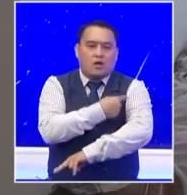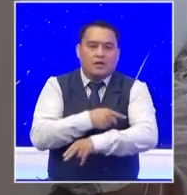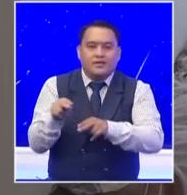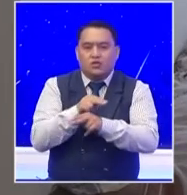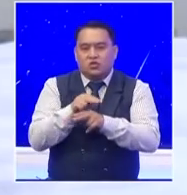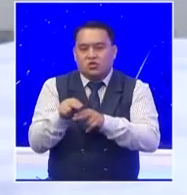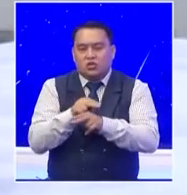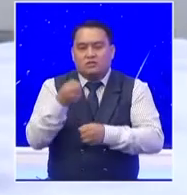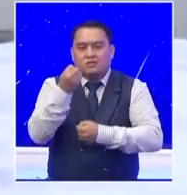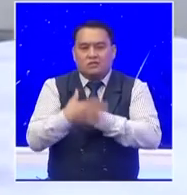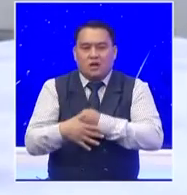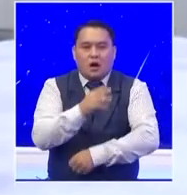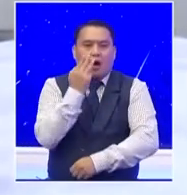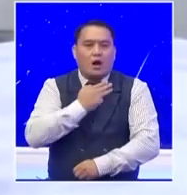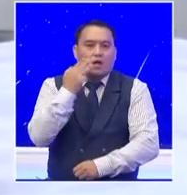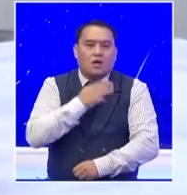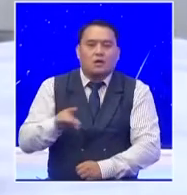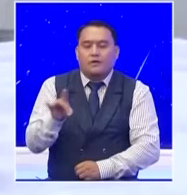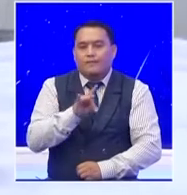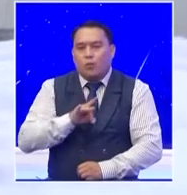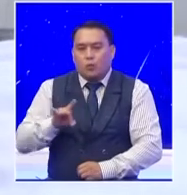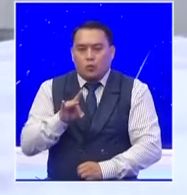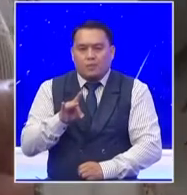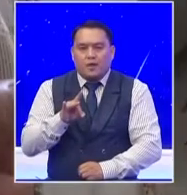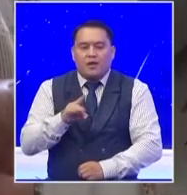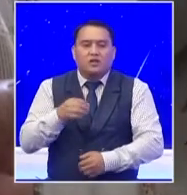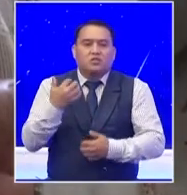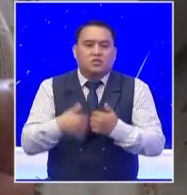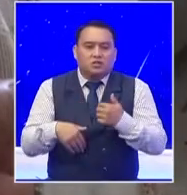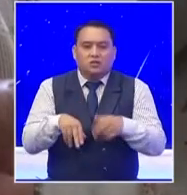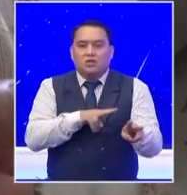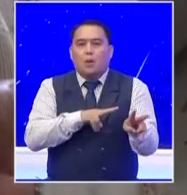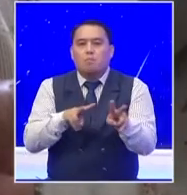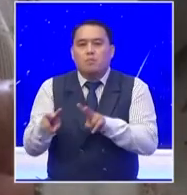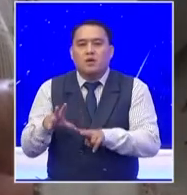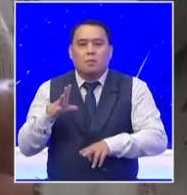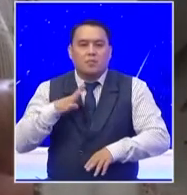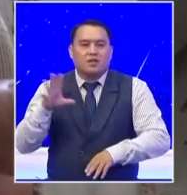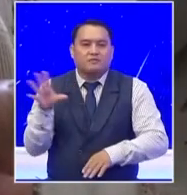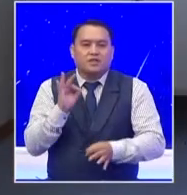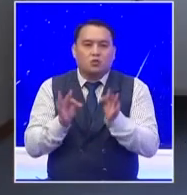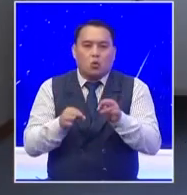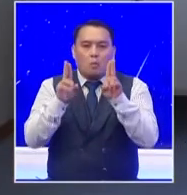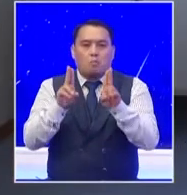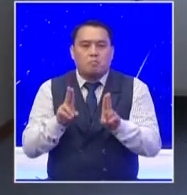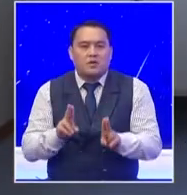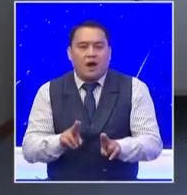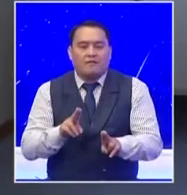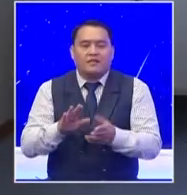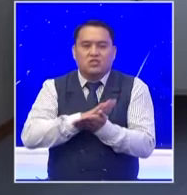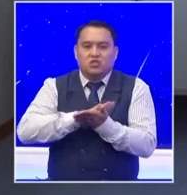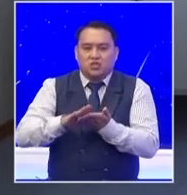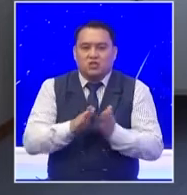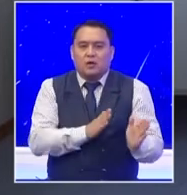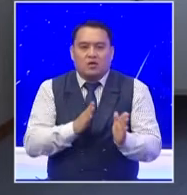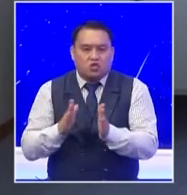пациентов в Центральной больнице Каратальского района в период пандемии. Неотъемлемой частью инспектирования стало соблюдение всех норм и правил санитарно-дезинфекционного